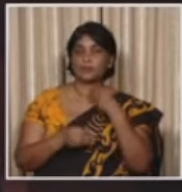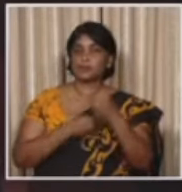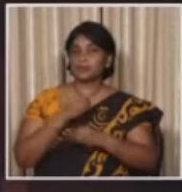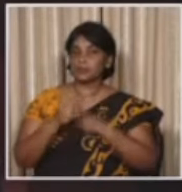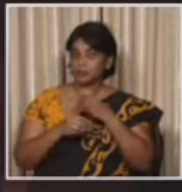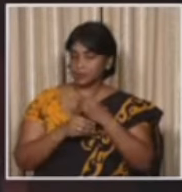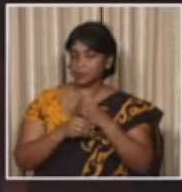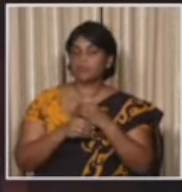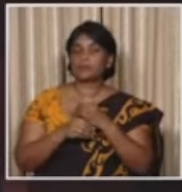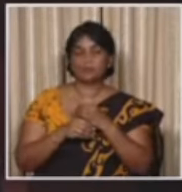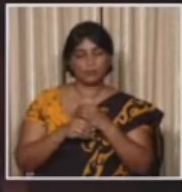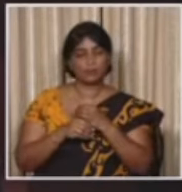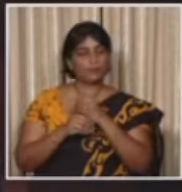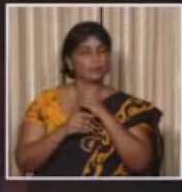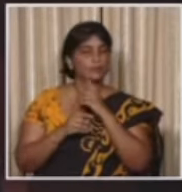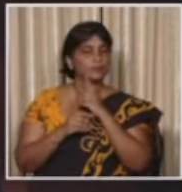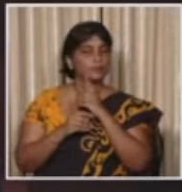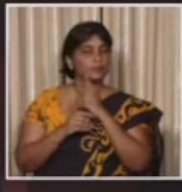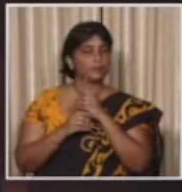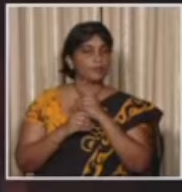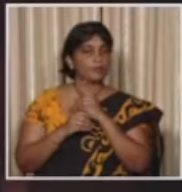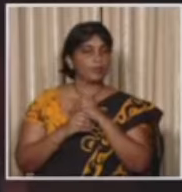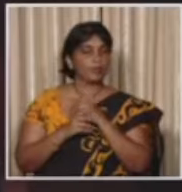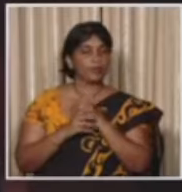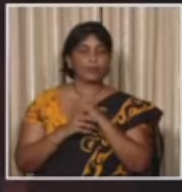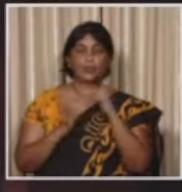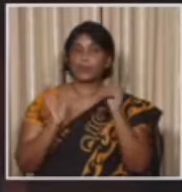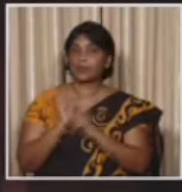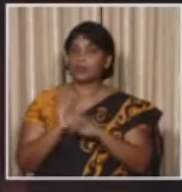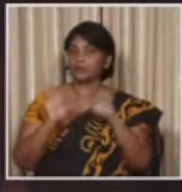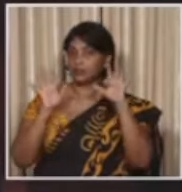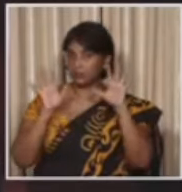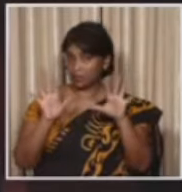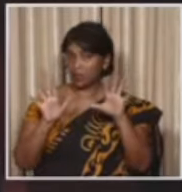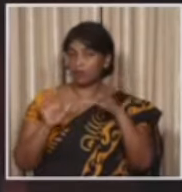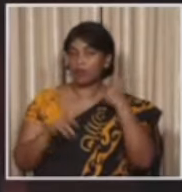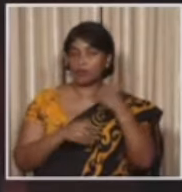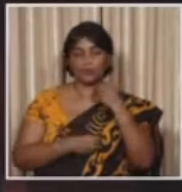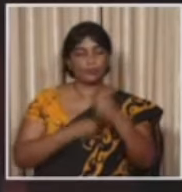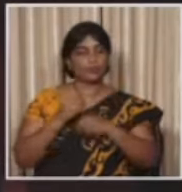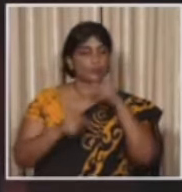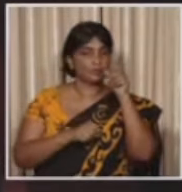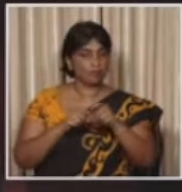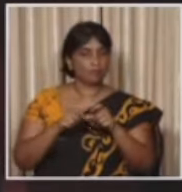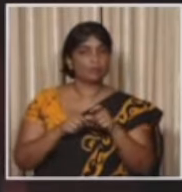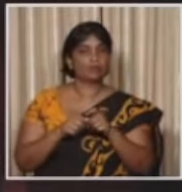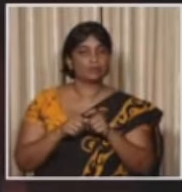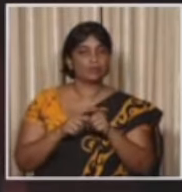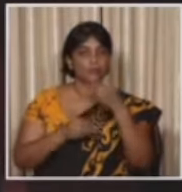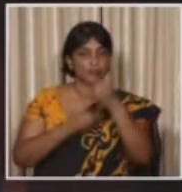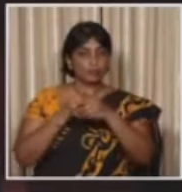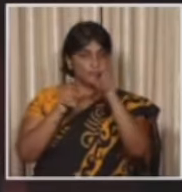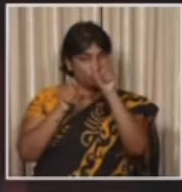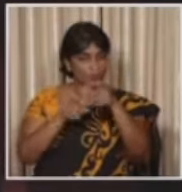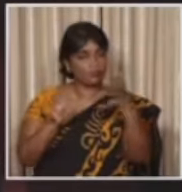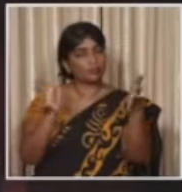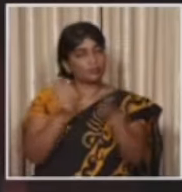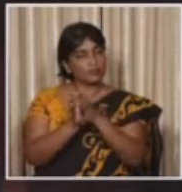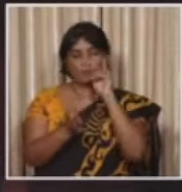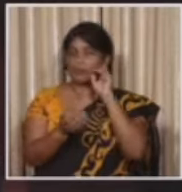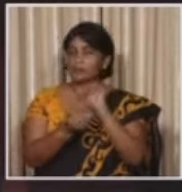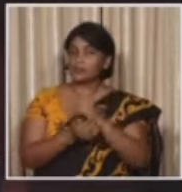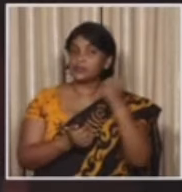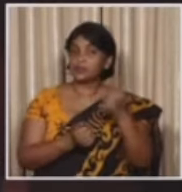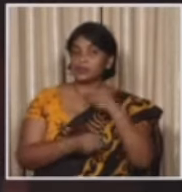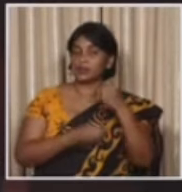Startups 10 lakhs, 1 million ලක්ෂ 10ක් නව ව්‍යවසායකින්, ඒ කියන්නේ ඉන්න ව්‍යවසායකින් උත් රැකගෙන